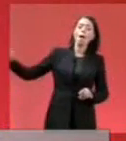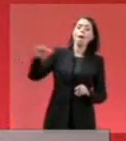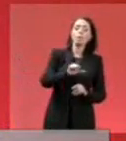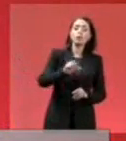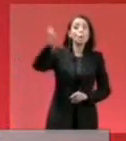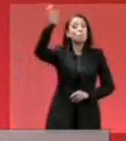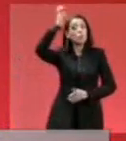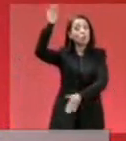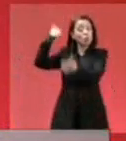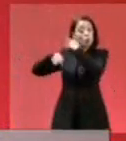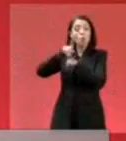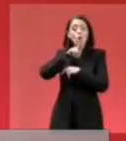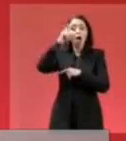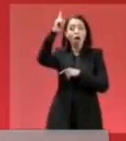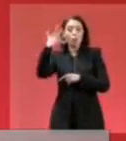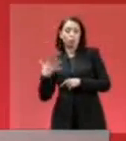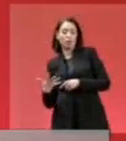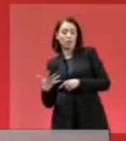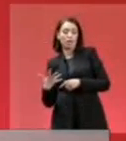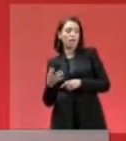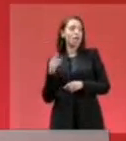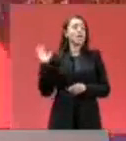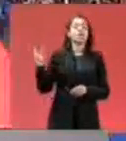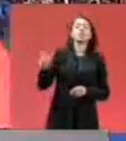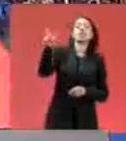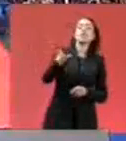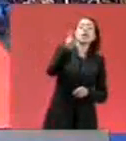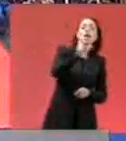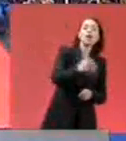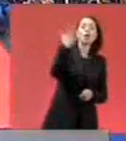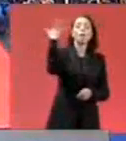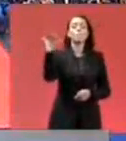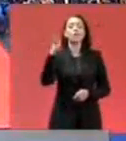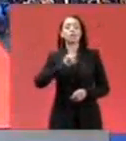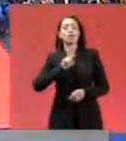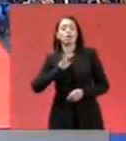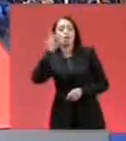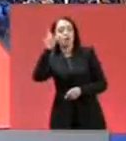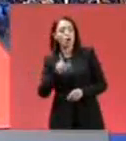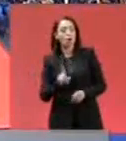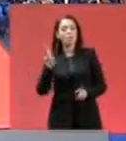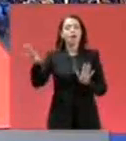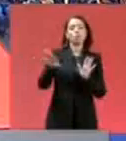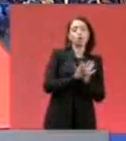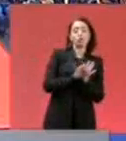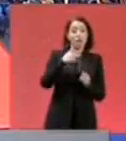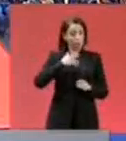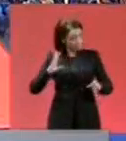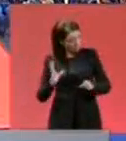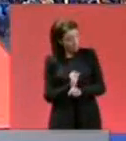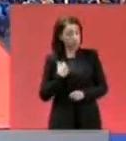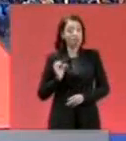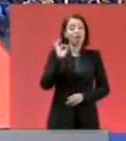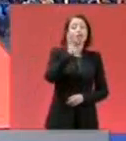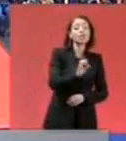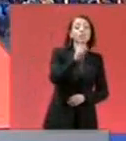στο μνημονιακό 1-5 για κάθε 5 αποχωρήσεις μία πρόσληψη, ενώ εμείς καταφέραμε να